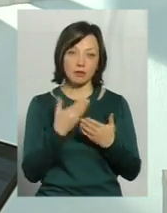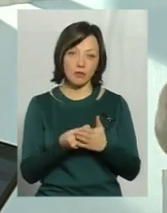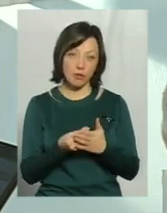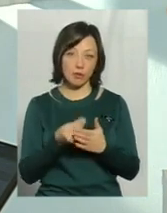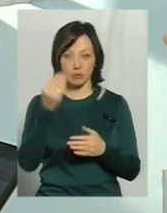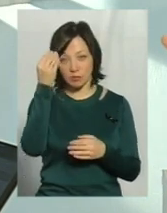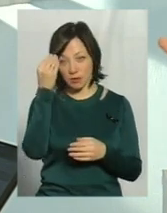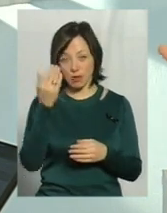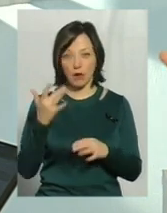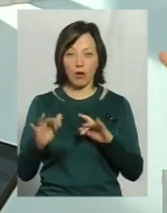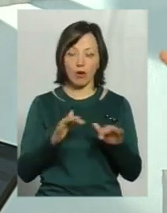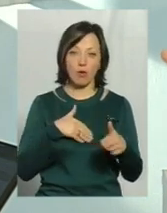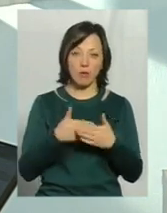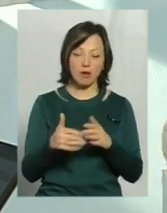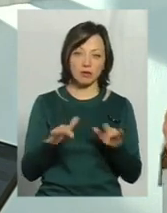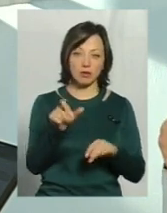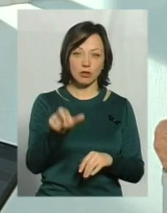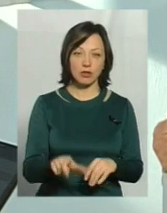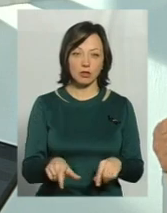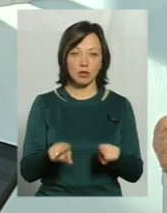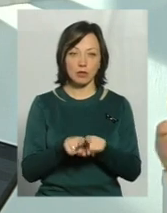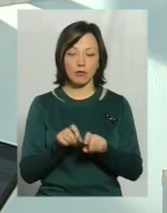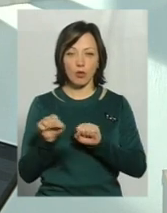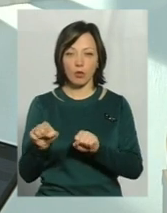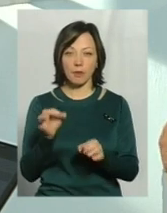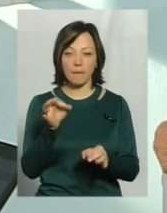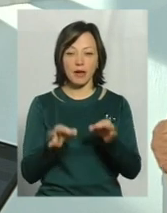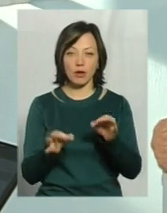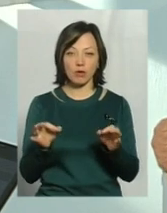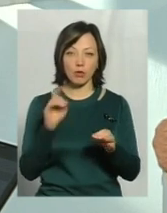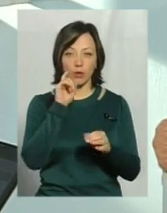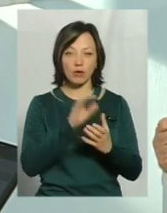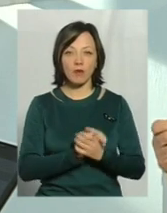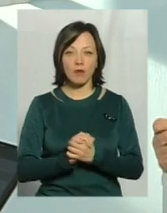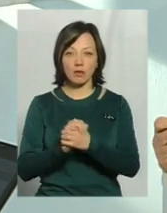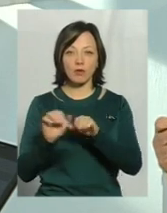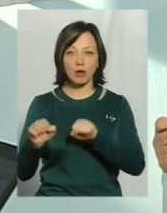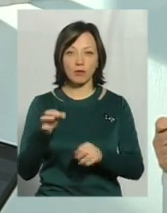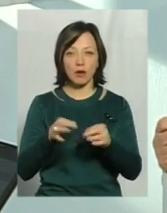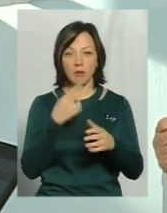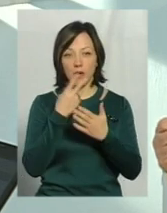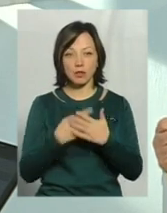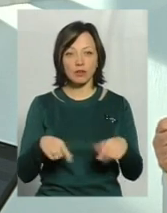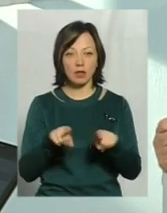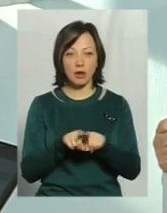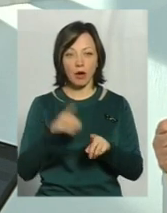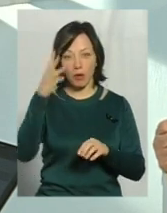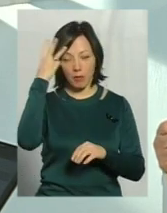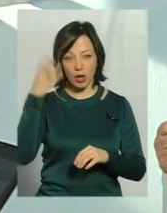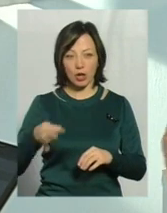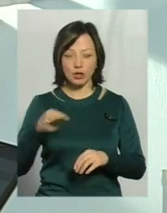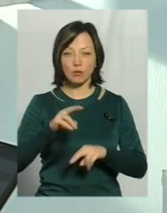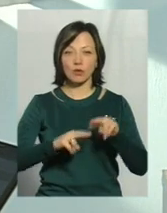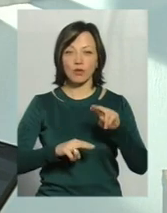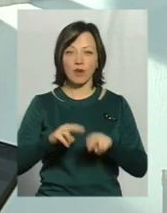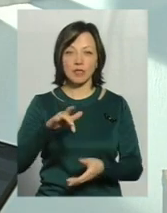як громадський діяч, також по охороні природи, Українське товариство охорони природи, я би бачив так, щоб Хмельниччина